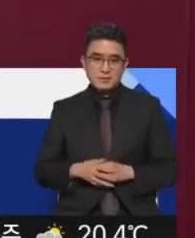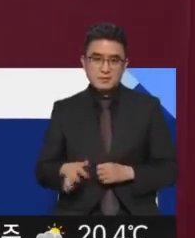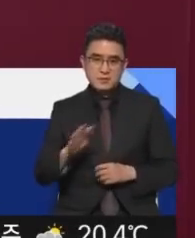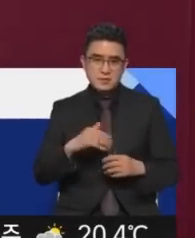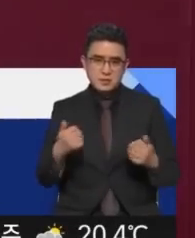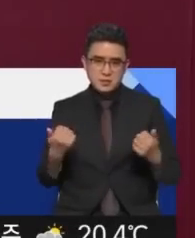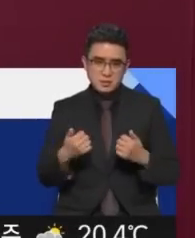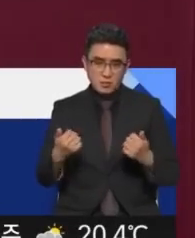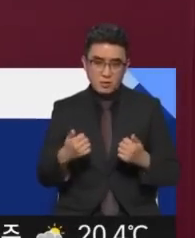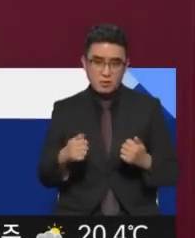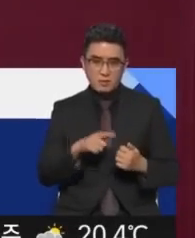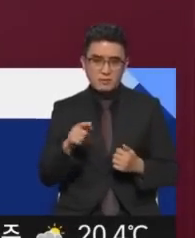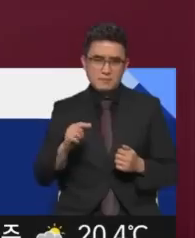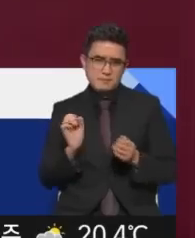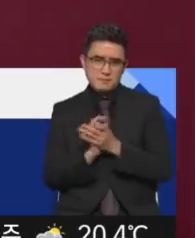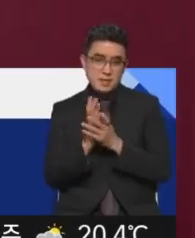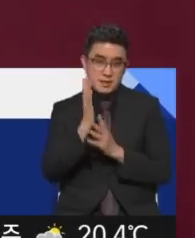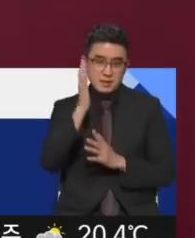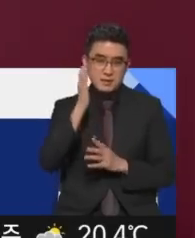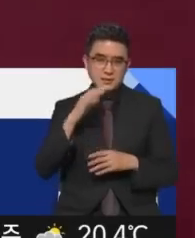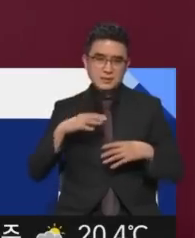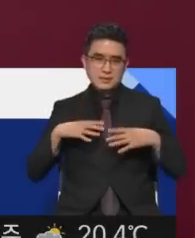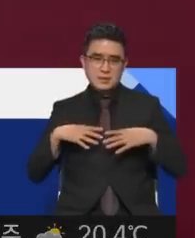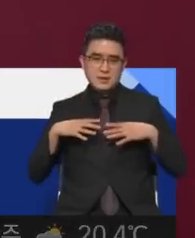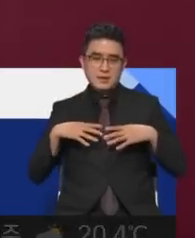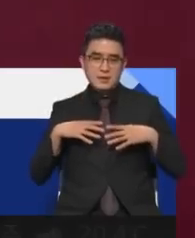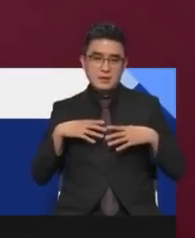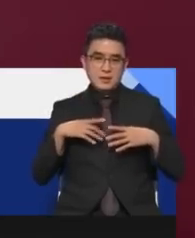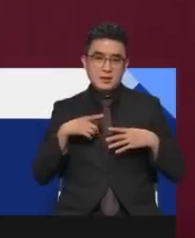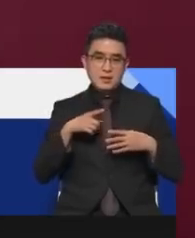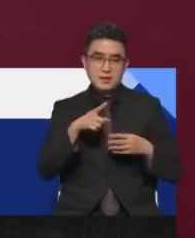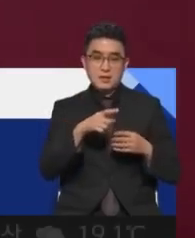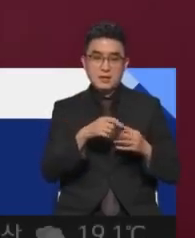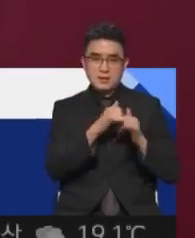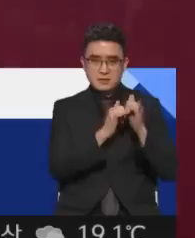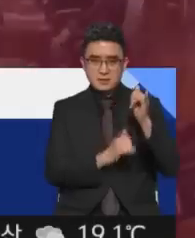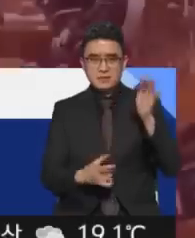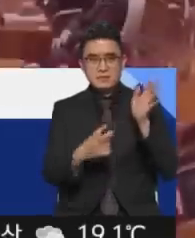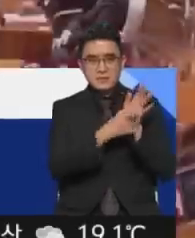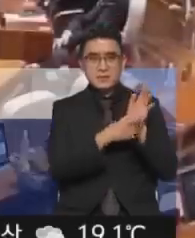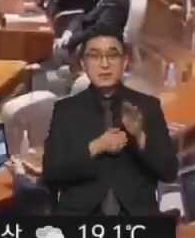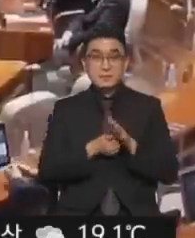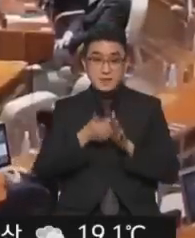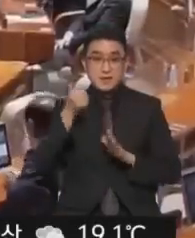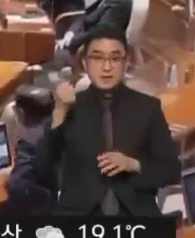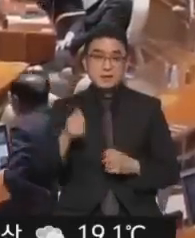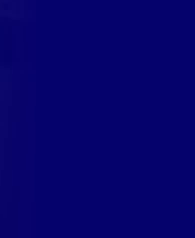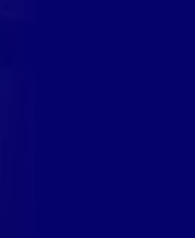의회주의 역사에 자랑스러운 한 페이지로 기록되기를 저는 희망합니다.